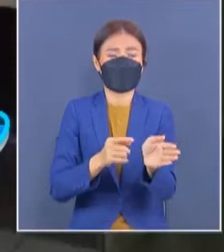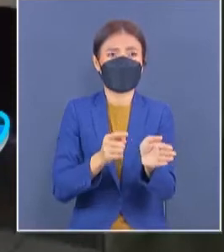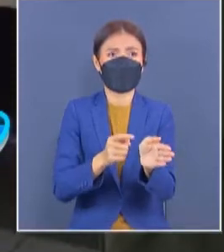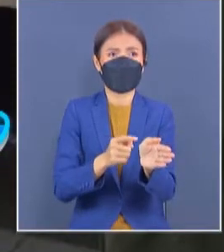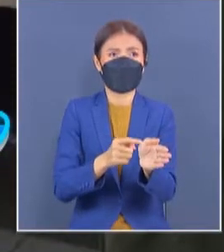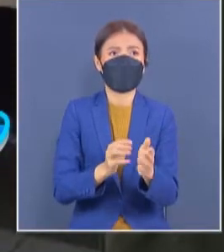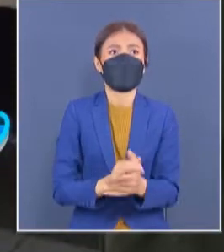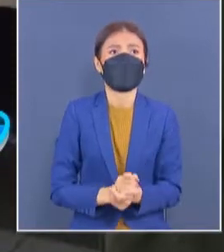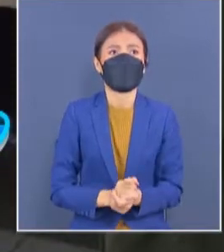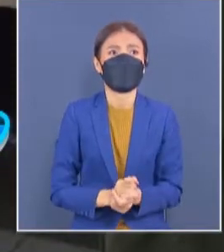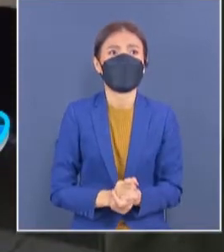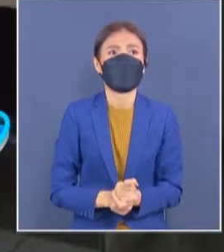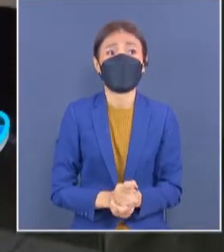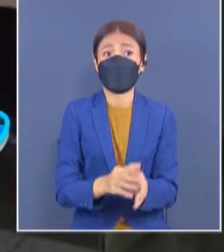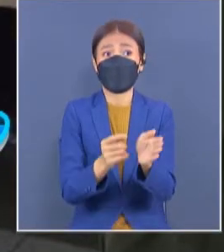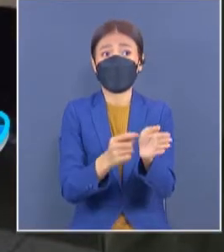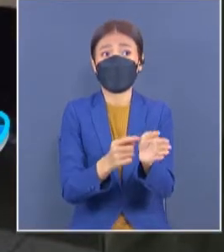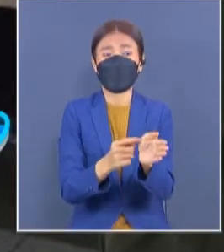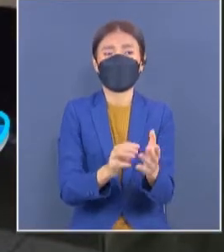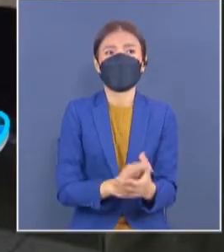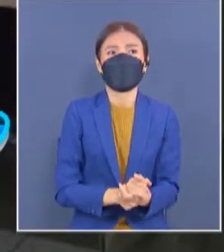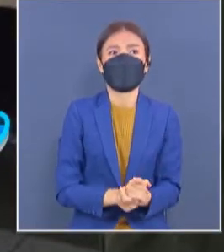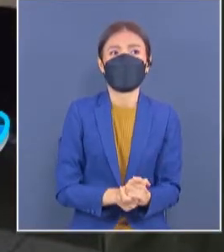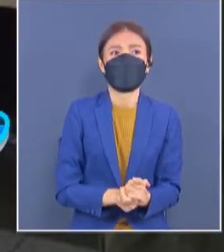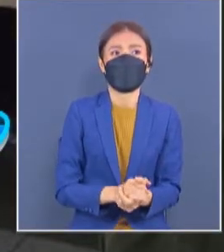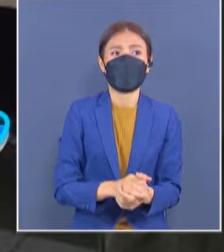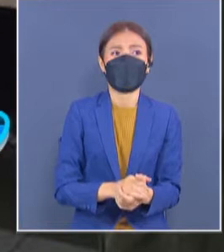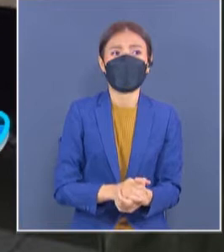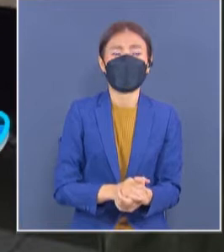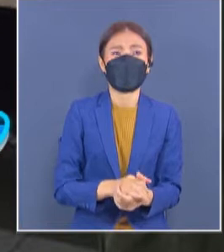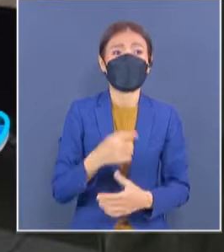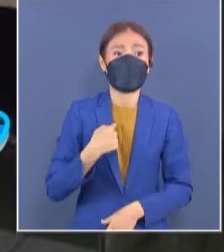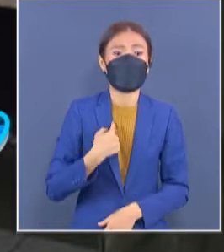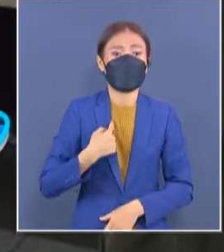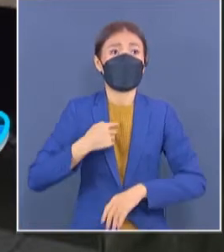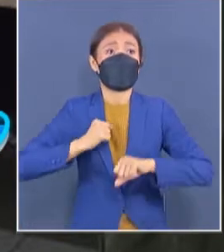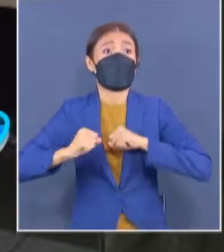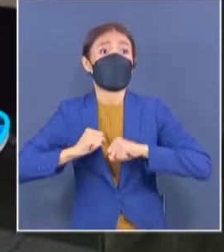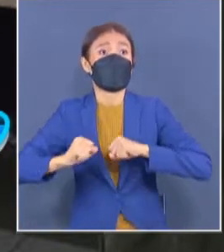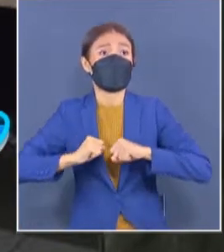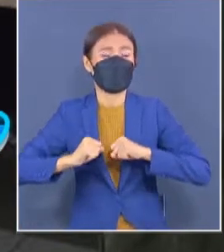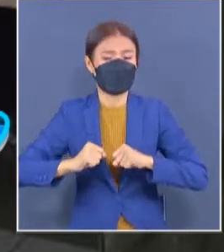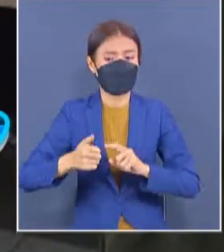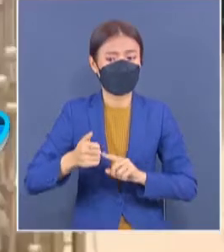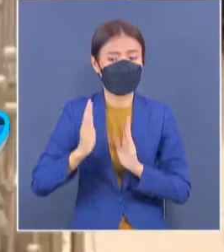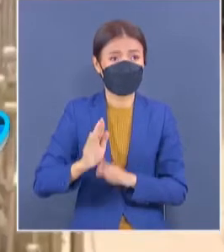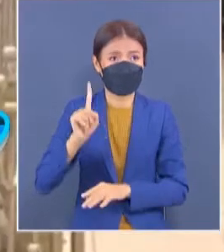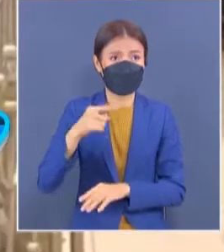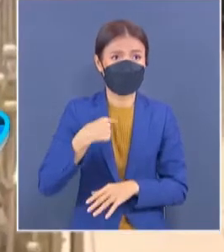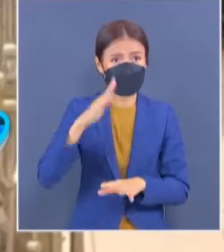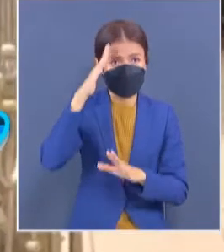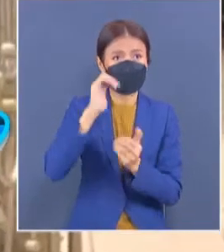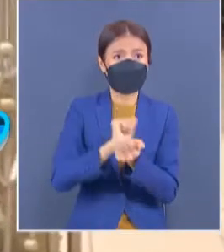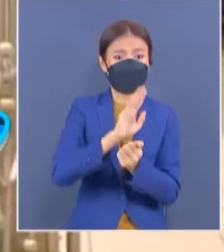าในบุ๊กเนี่ยครับที่ถูกควบคุมตัวพร้อมกันที่บ้านพักย่านคลองเตยตำรวจสน.บางซื่อครับ